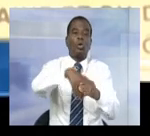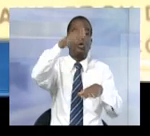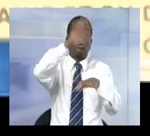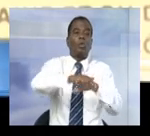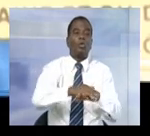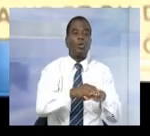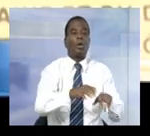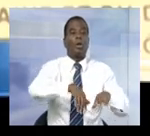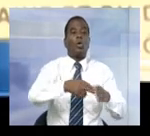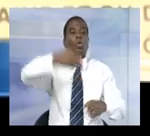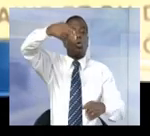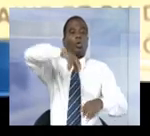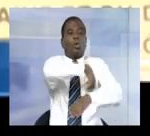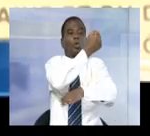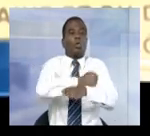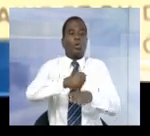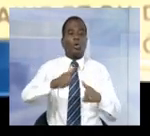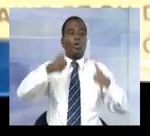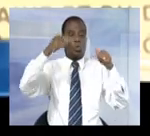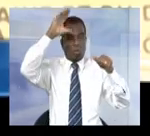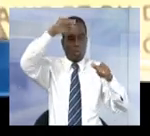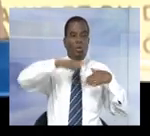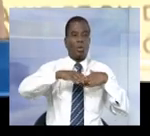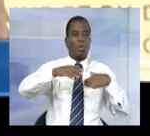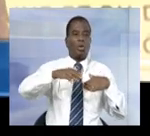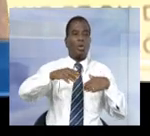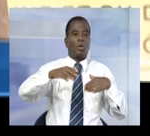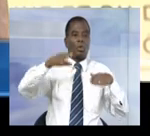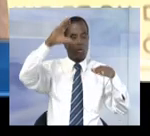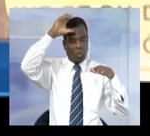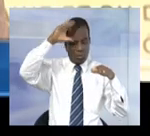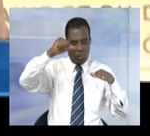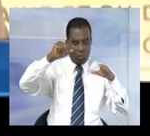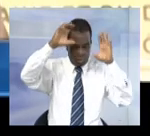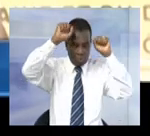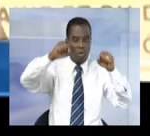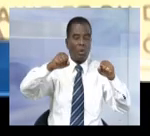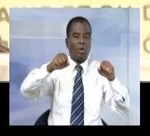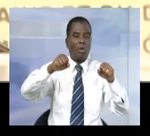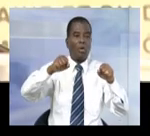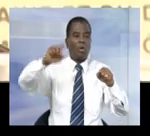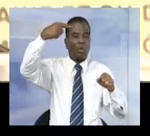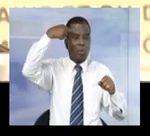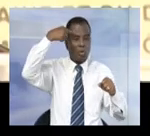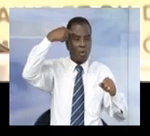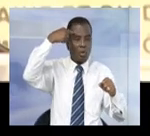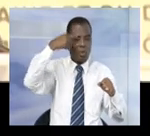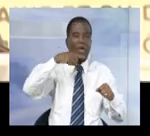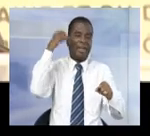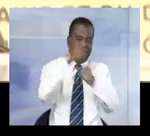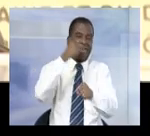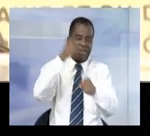haute autorité de Son Excellence, Monsieur le Président de la République, Son Excellence, Monsieur Alassane Ouattara, le gouvernement est au